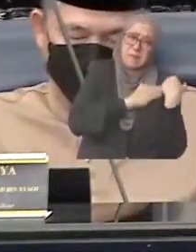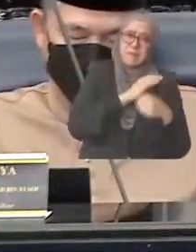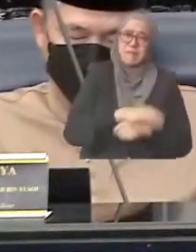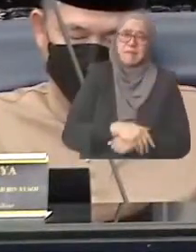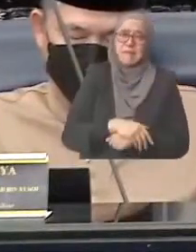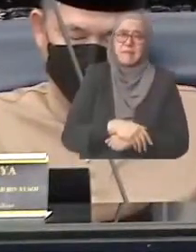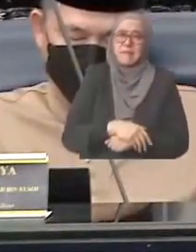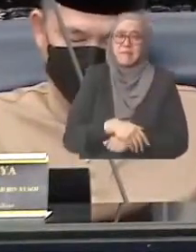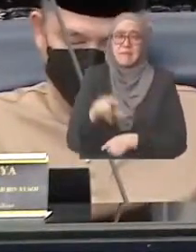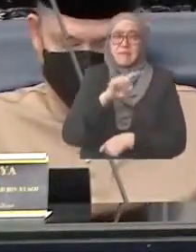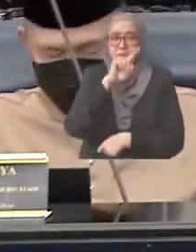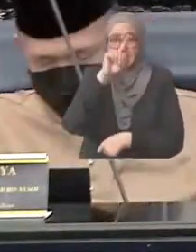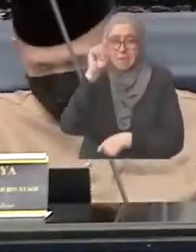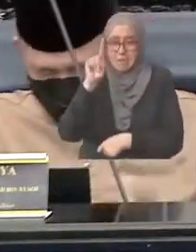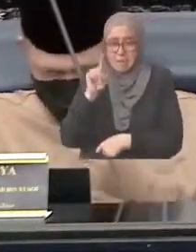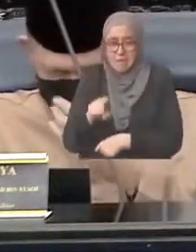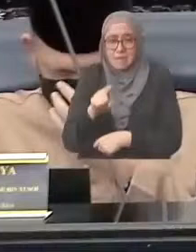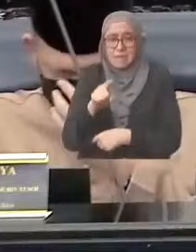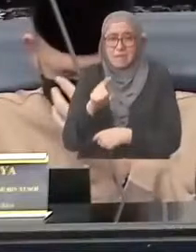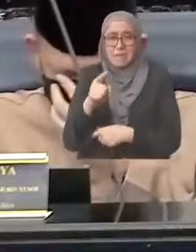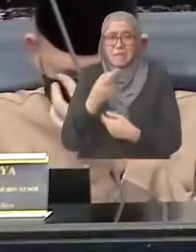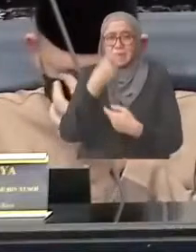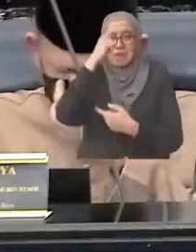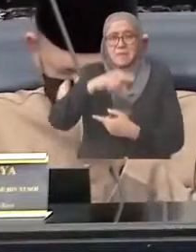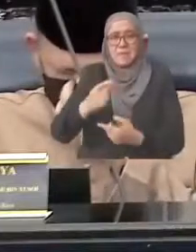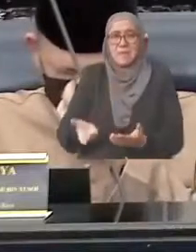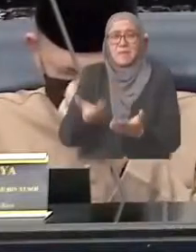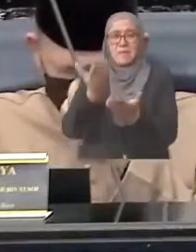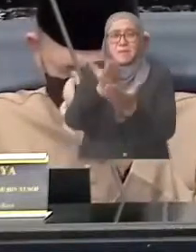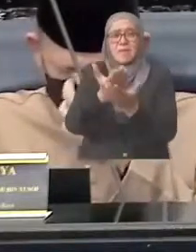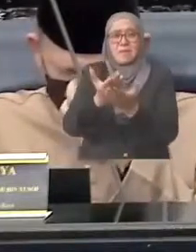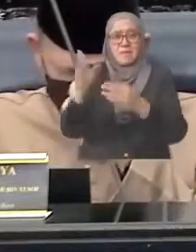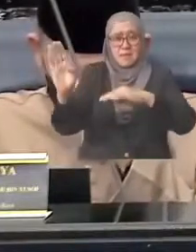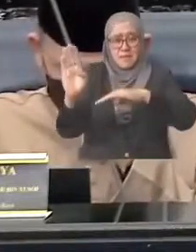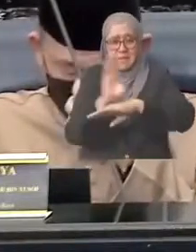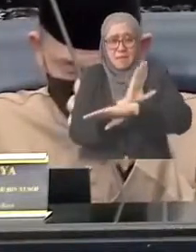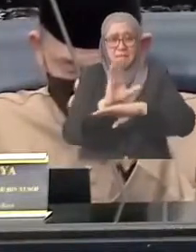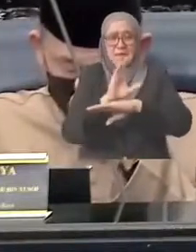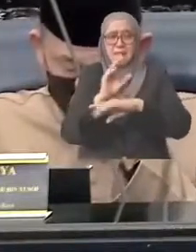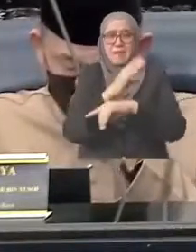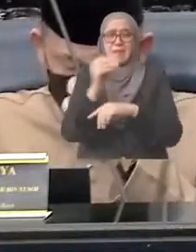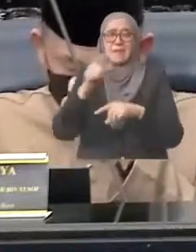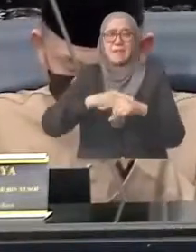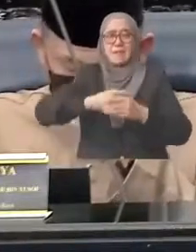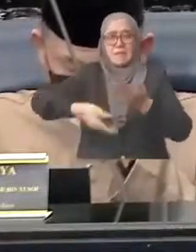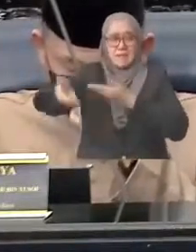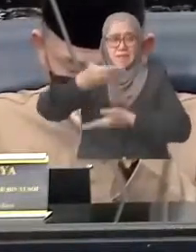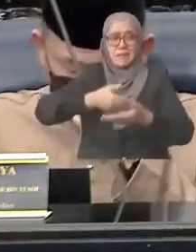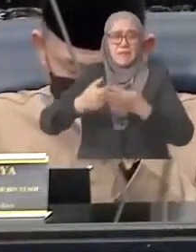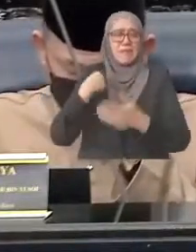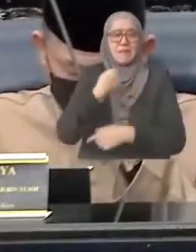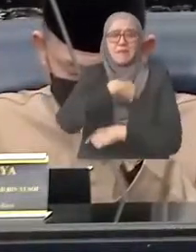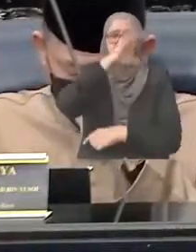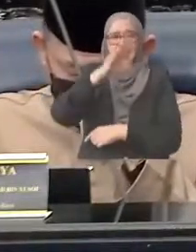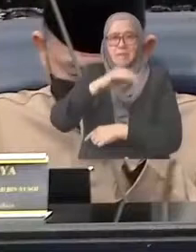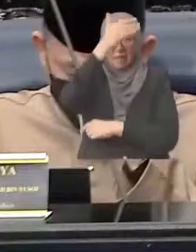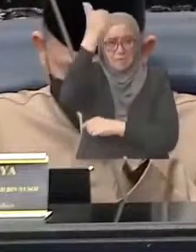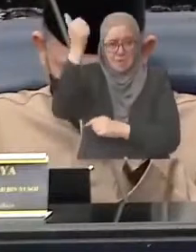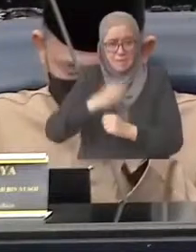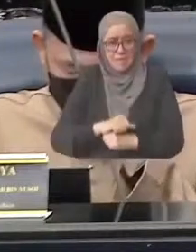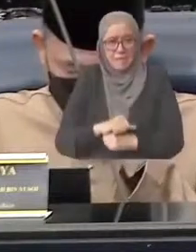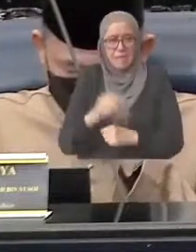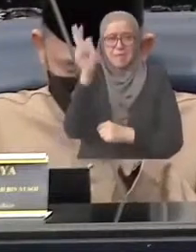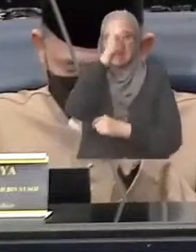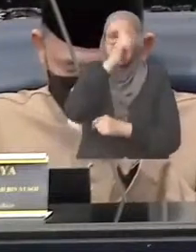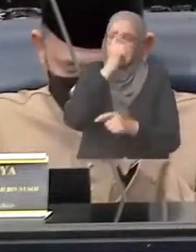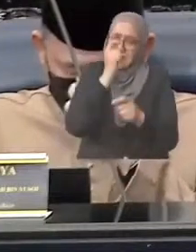dan penjagaan kita tidak pernah alpa walau digasak pelbagai cabaran dalam ruang fiskal yang terhadap kerajaan